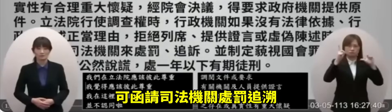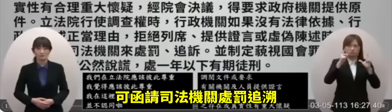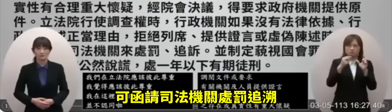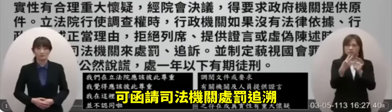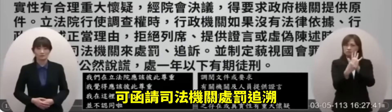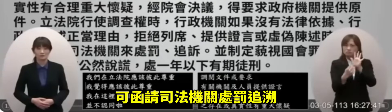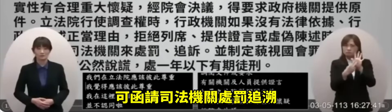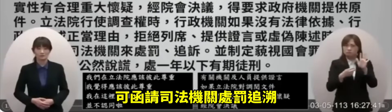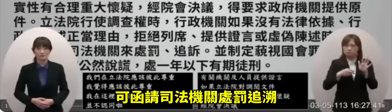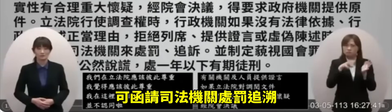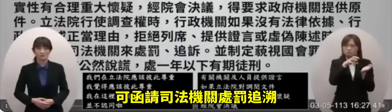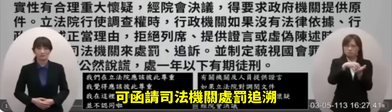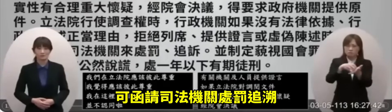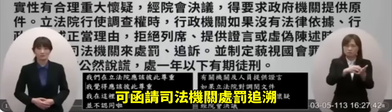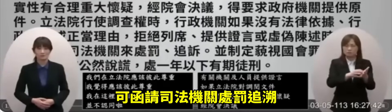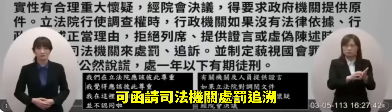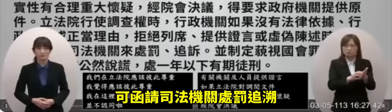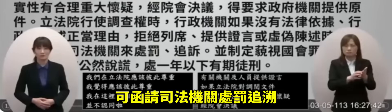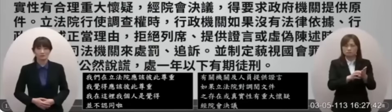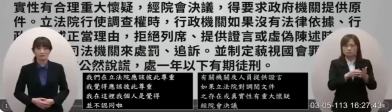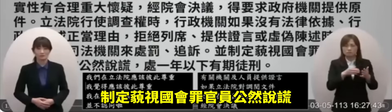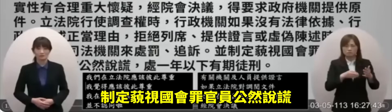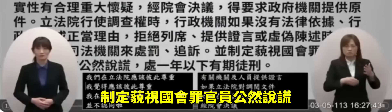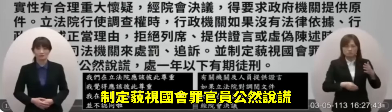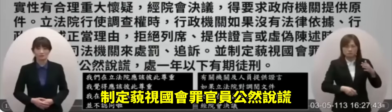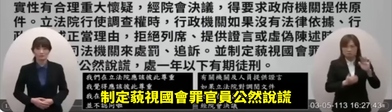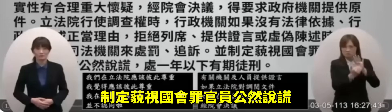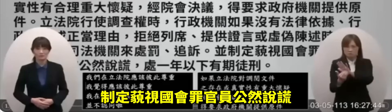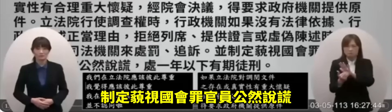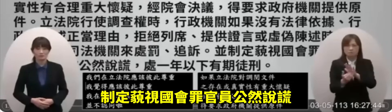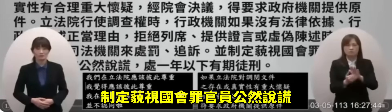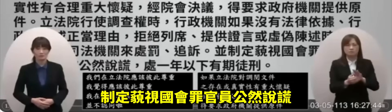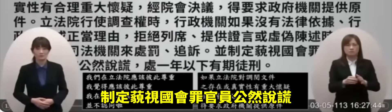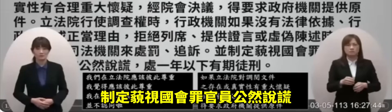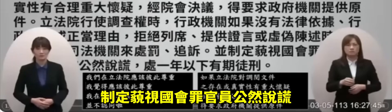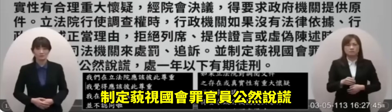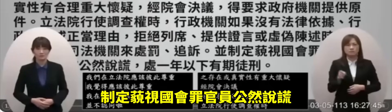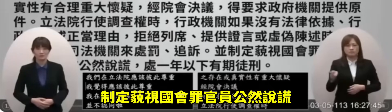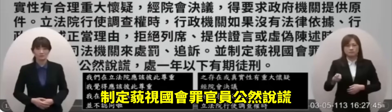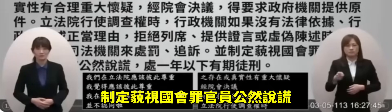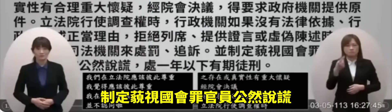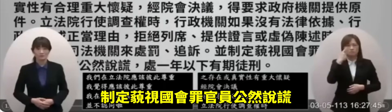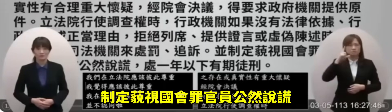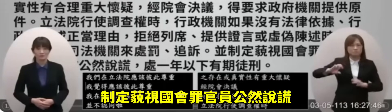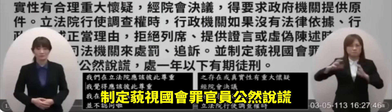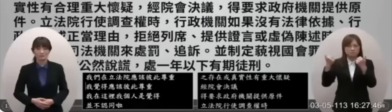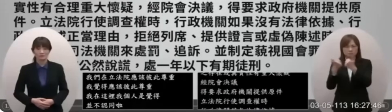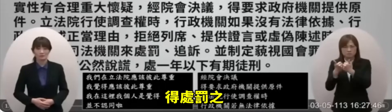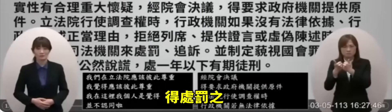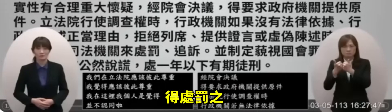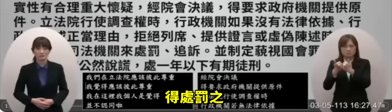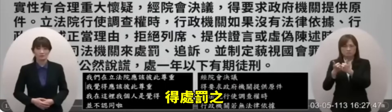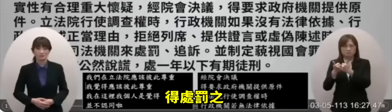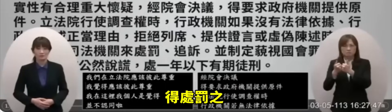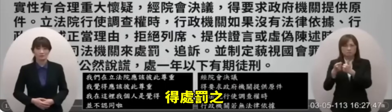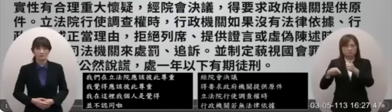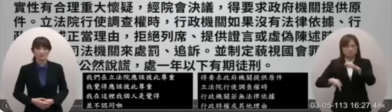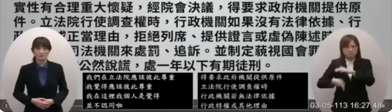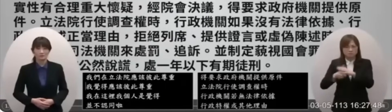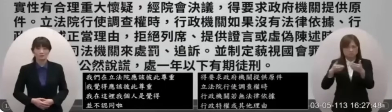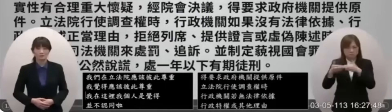可函请司法机关处罚追诉，制定藐视国会罪，官员公然说谎得处罚